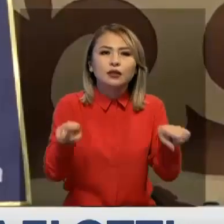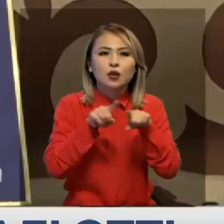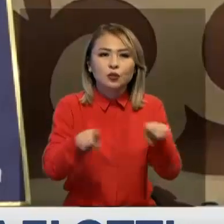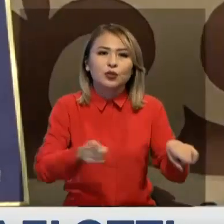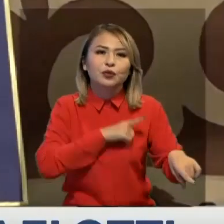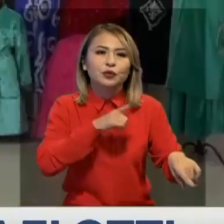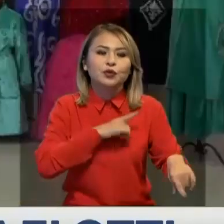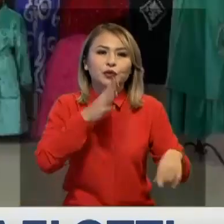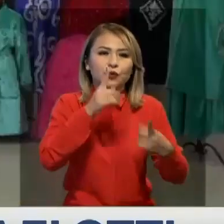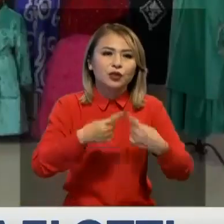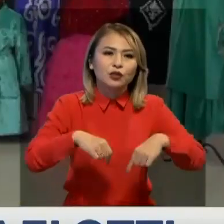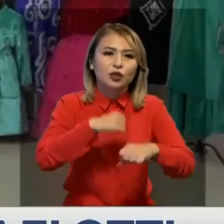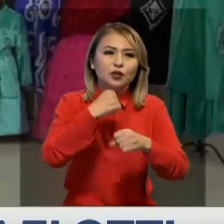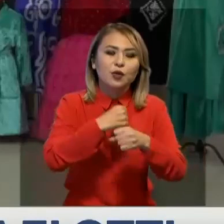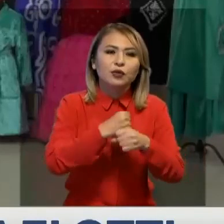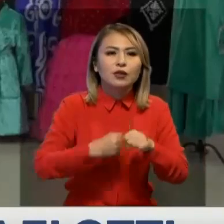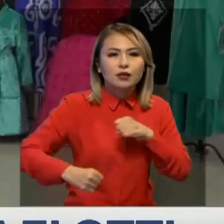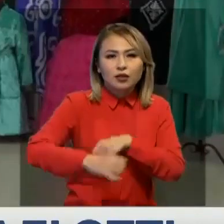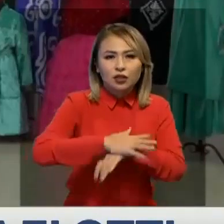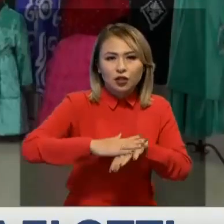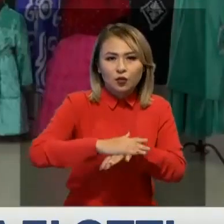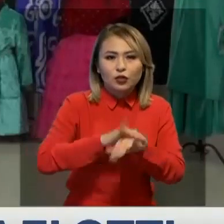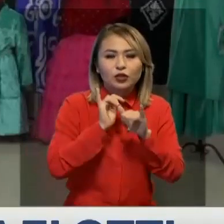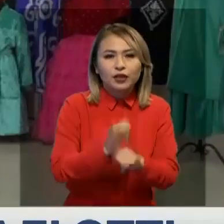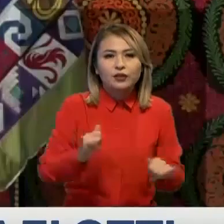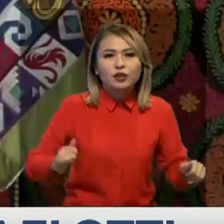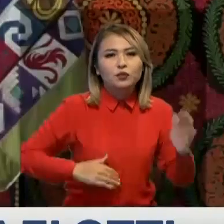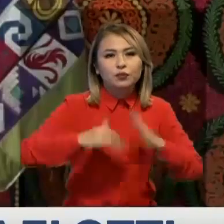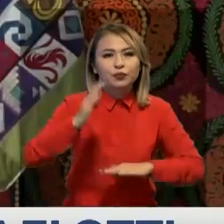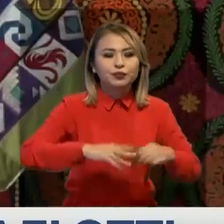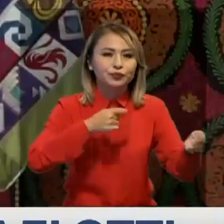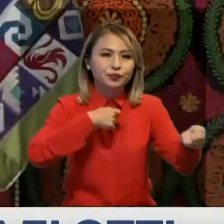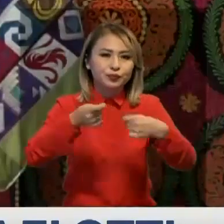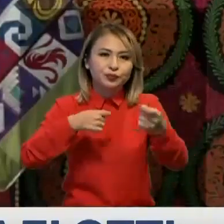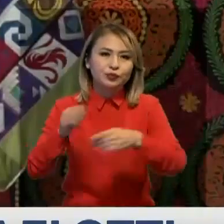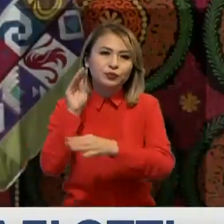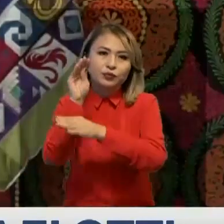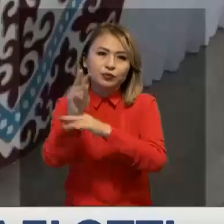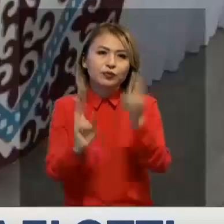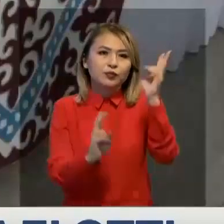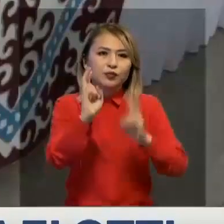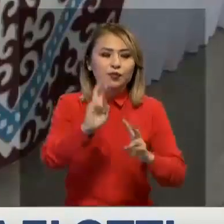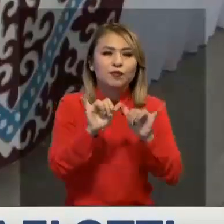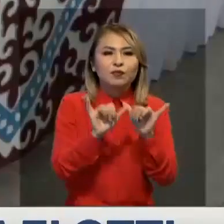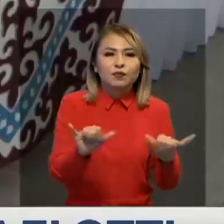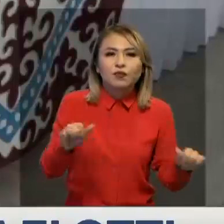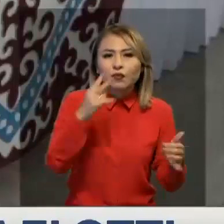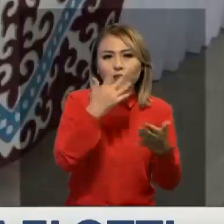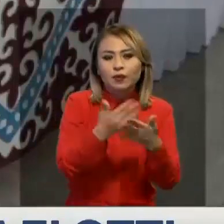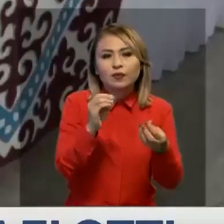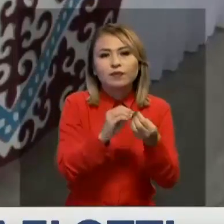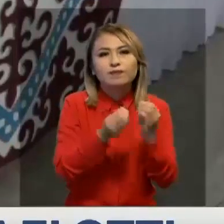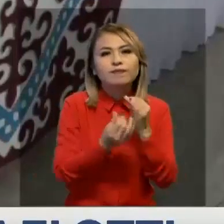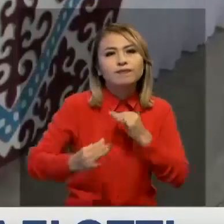насихаттау. Шеберлер ұлттық бұйымдарды жасау мен нарыққа шығару бойынша тәжірибе алмасты. Сонымен қатар саланы өндіріс түп деңгейге